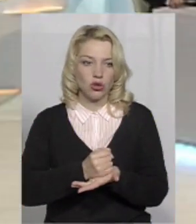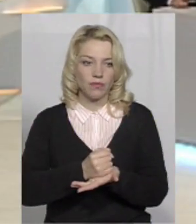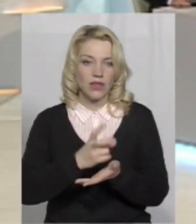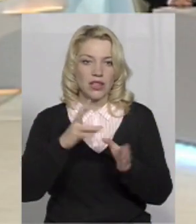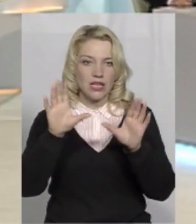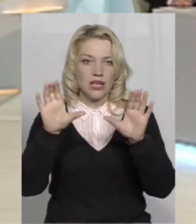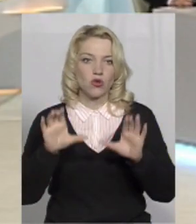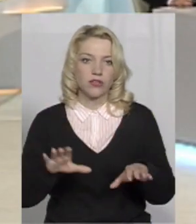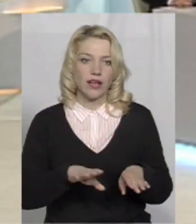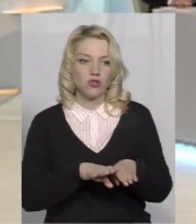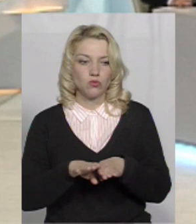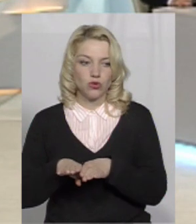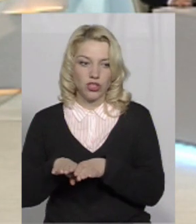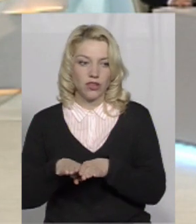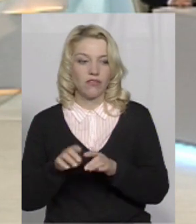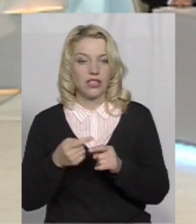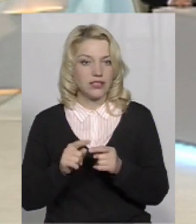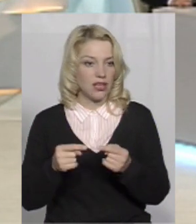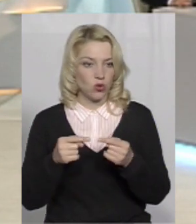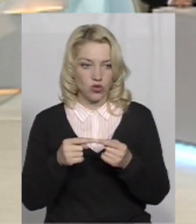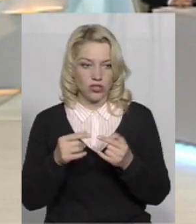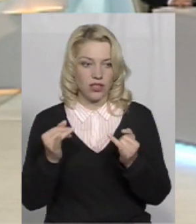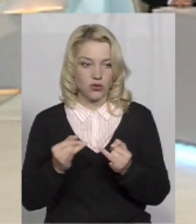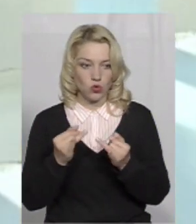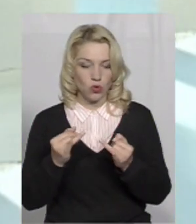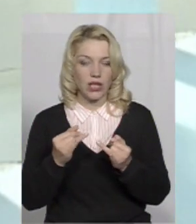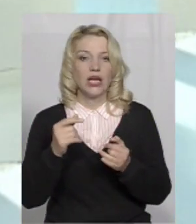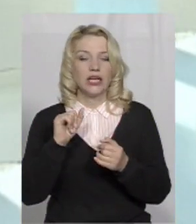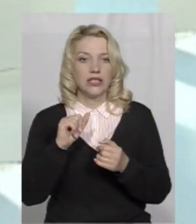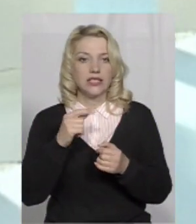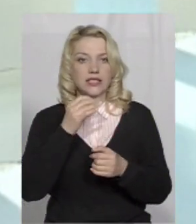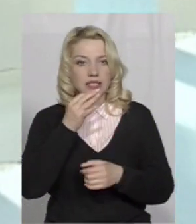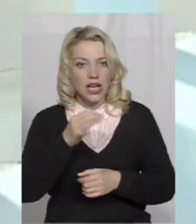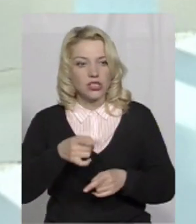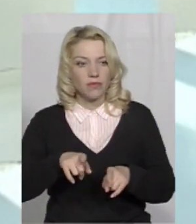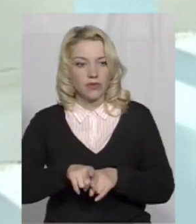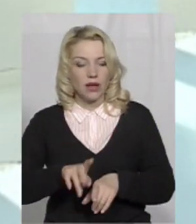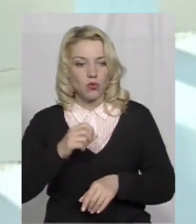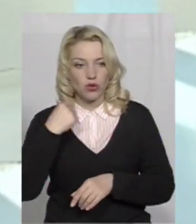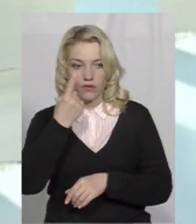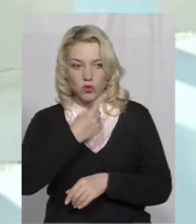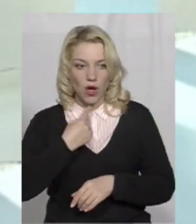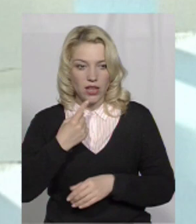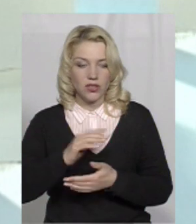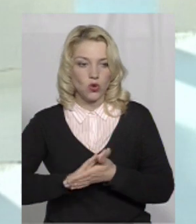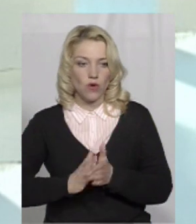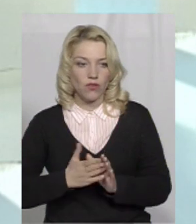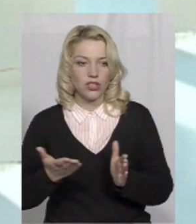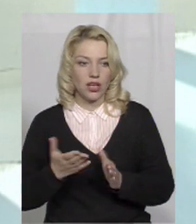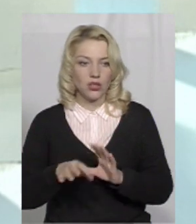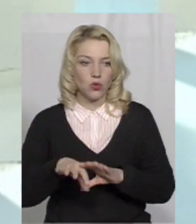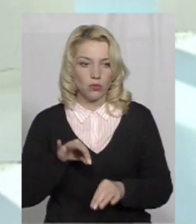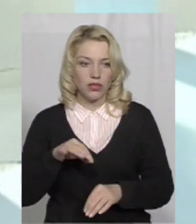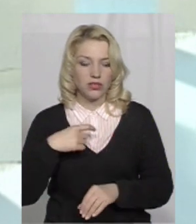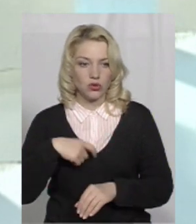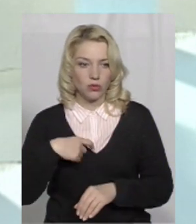на законодавчому рівні. Це абсолютно точна історія. І, скажімо так, про індивідуальні договори які оберуть